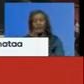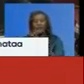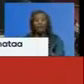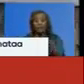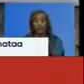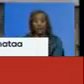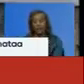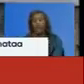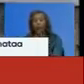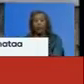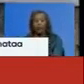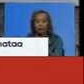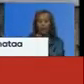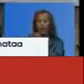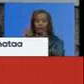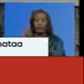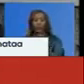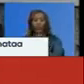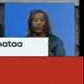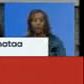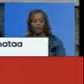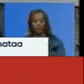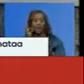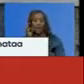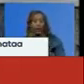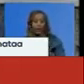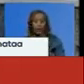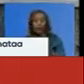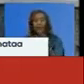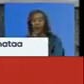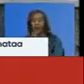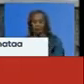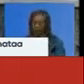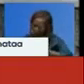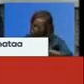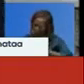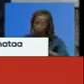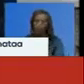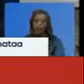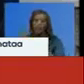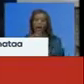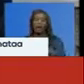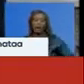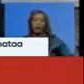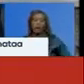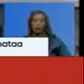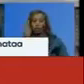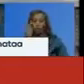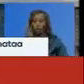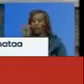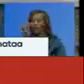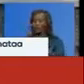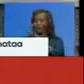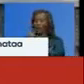ወቅት ነው። መሪ ድርጅታችን ኢህአዴግ ልማታዊ ዲሞክራሲያዊ መስመሩን አጥብቆ በመያዝ ሀገራችንን ከሁለት አስርት